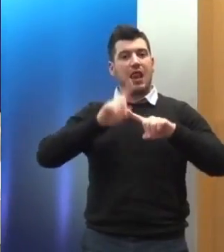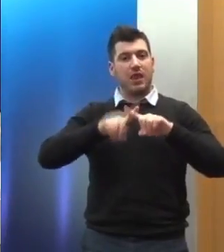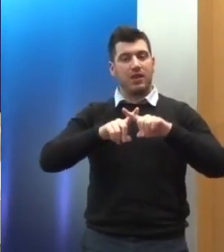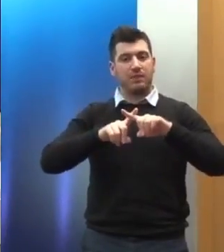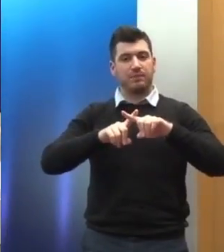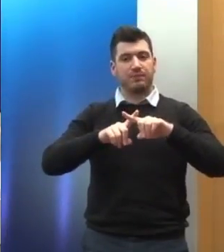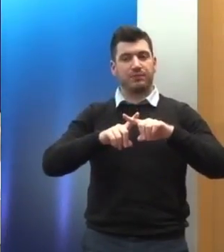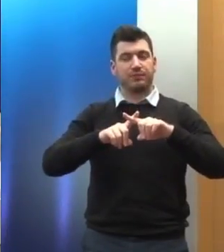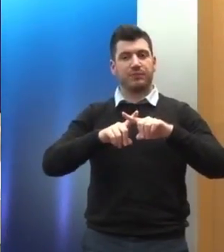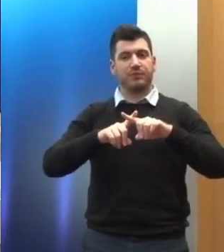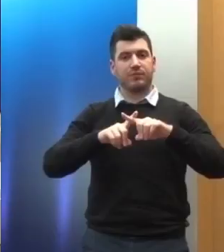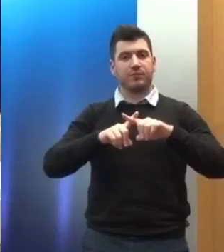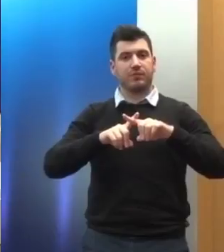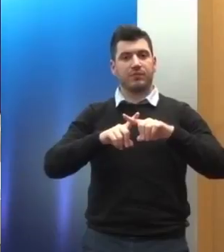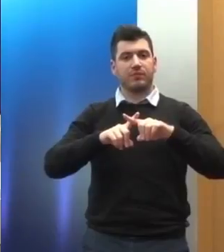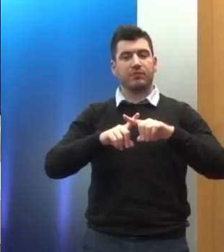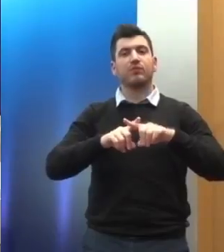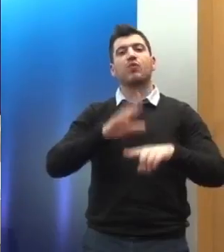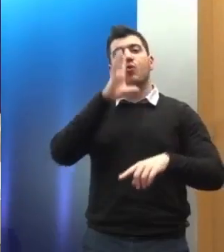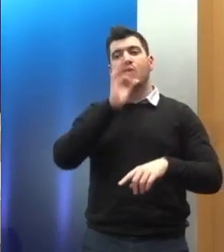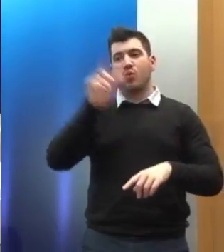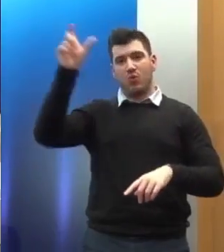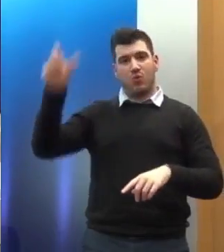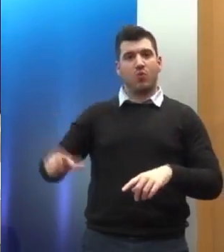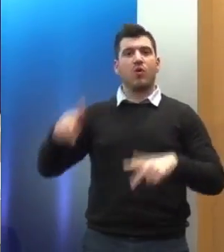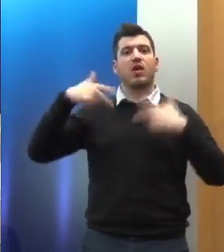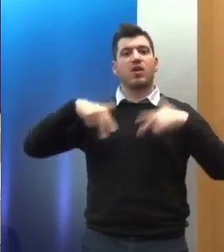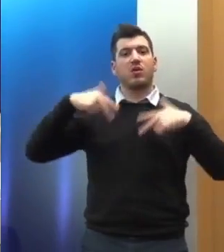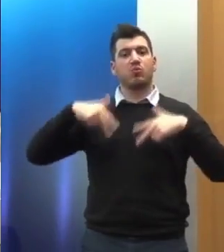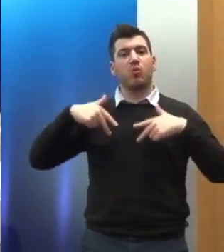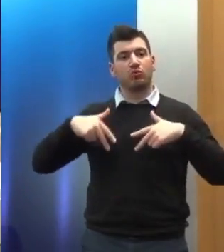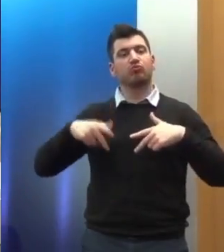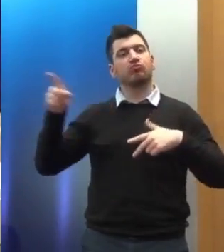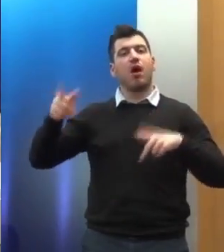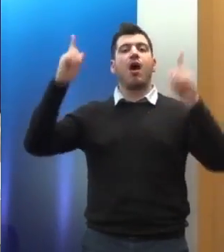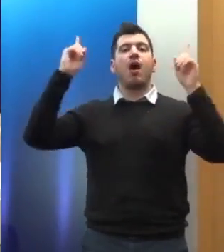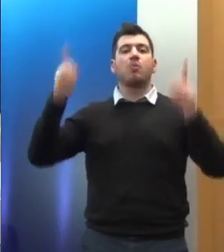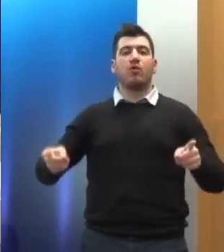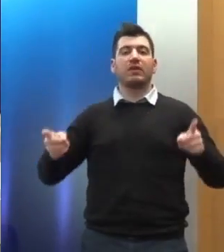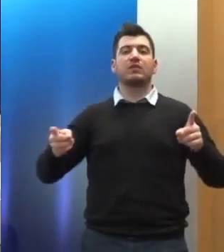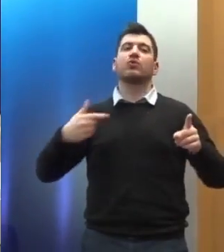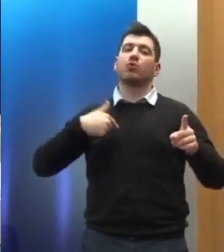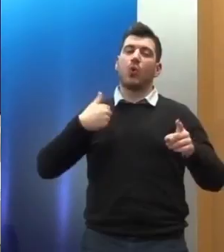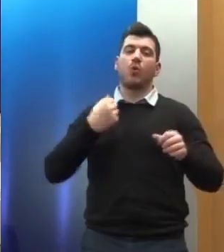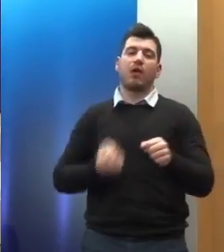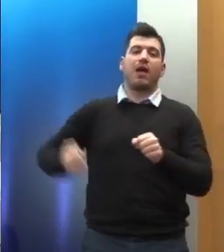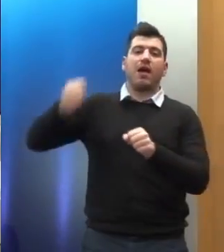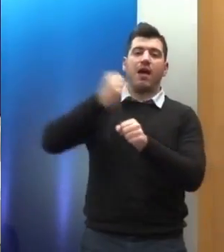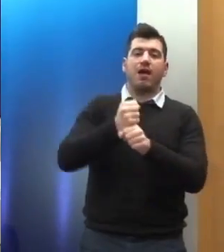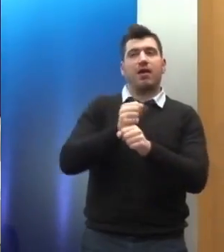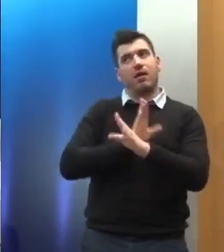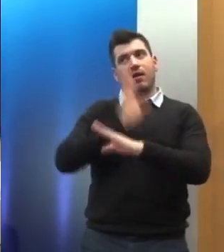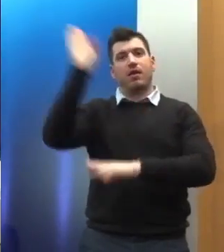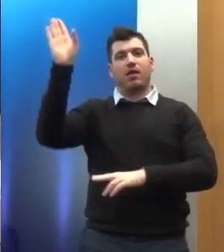ακριβώς επειδή ο υπουργός μας πήρε αυτή την απόφαση να τον αντικαταστήσω για μία εκ των